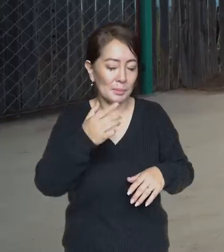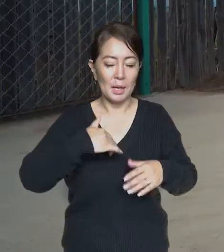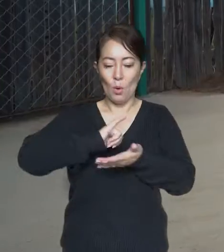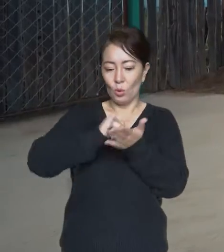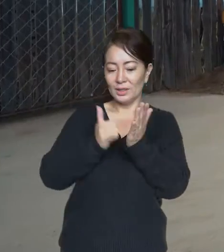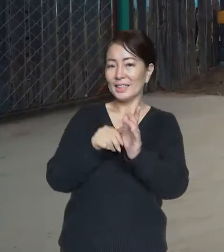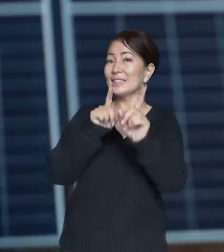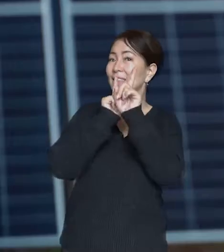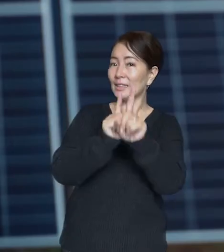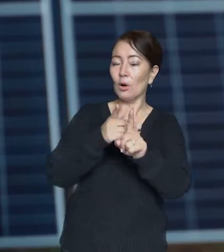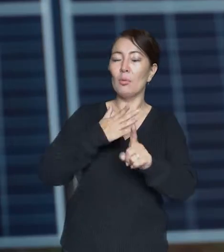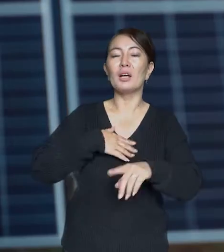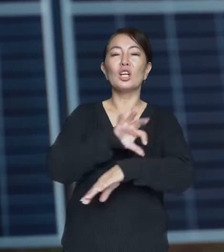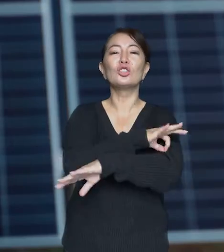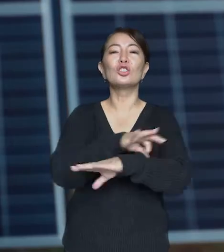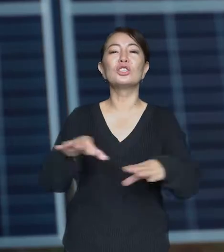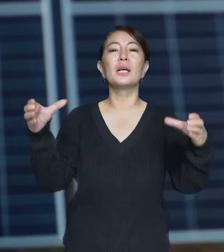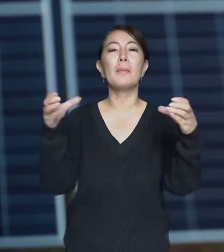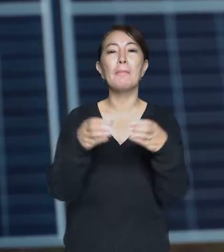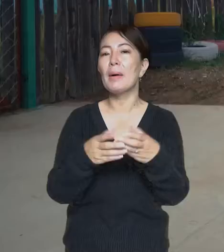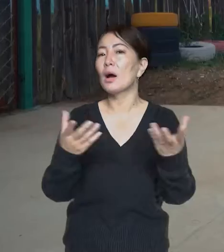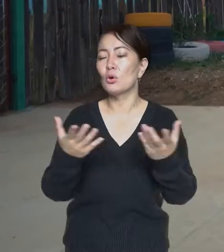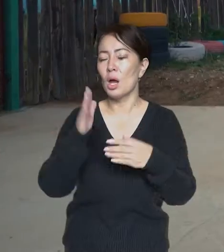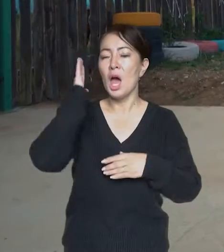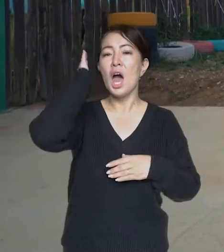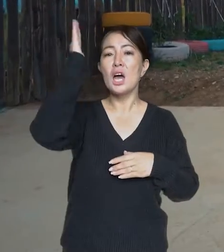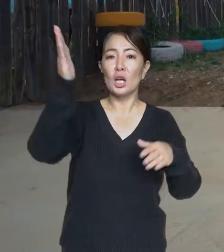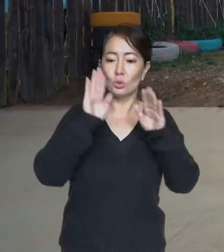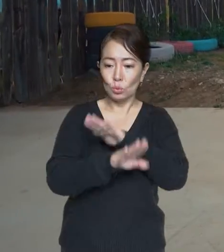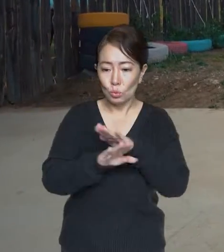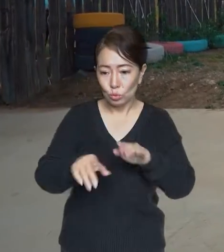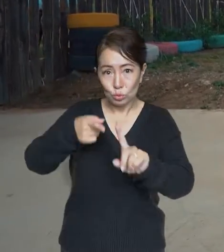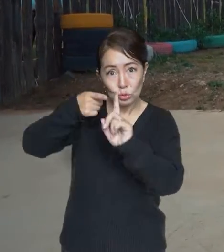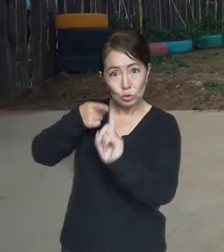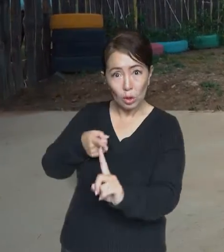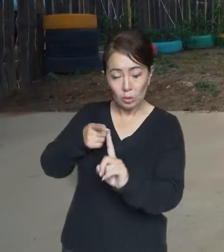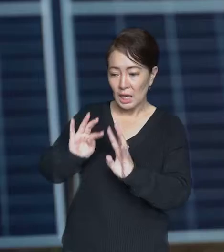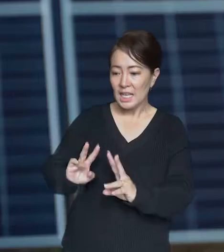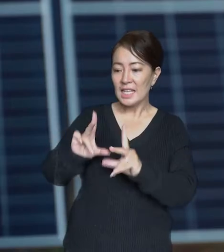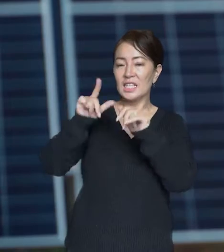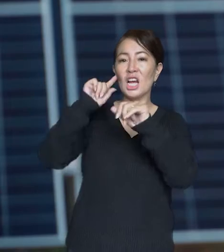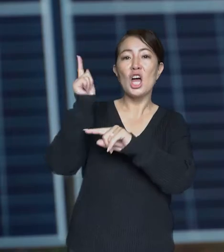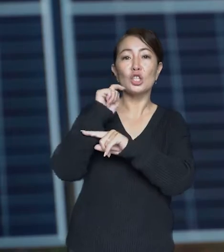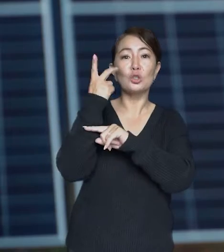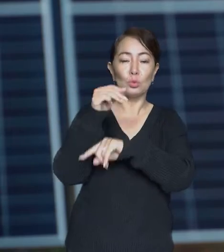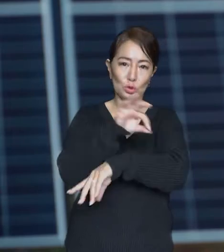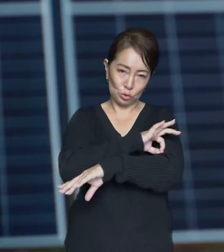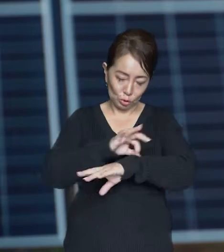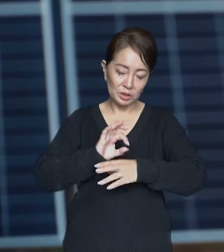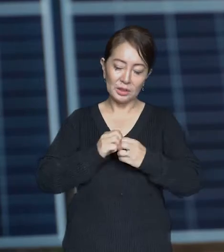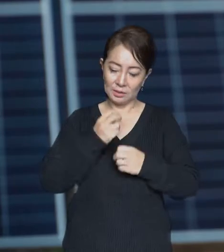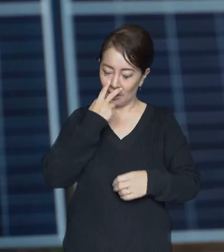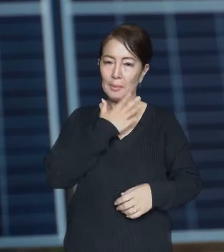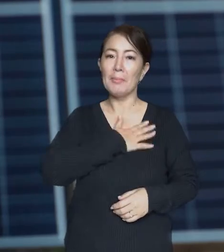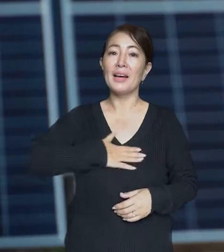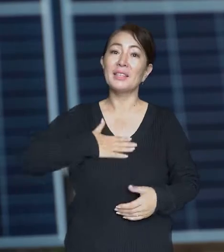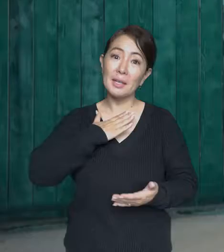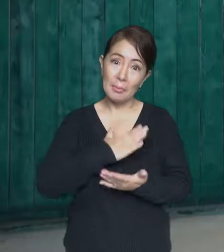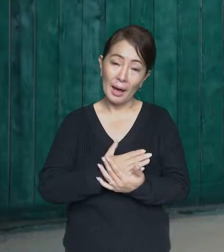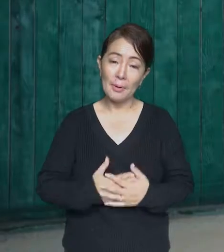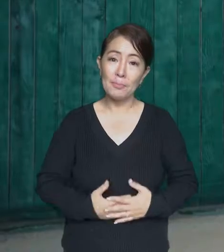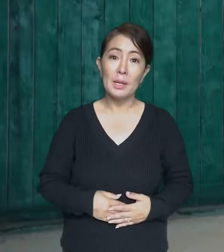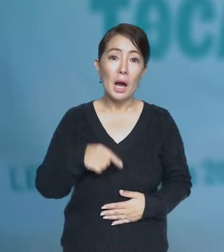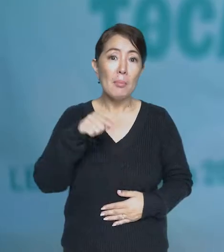утгаараа манай төслийн баг бидний ирээдүй болсон хүүхдүүдэд зориулж ийм цэвэр сэргээгдэх эрчим хүчний төсөл хэрэгжүүлсэнд бол маш их баяртай